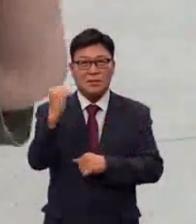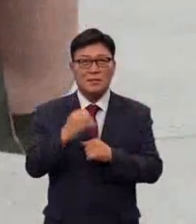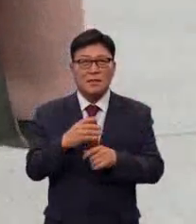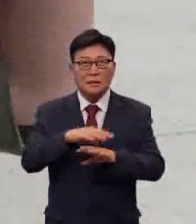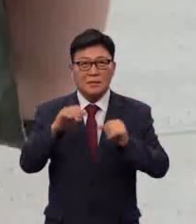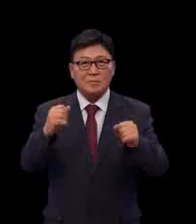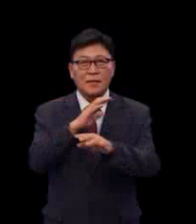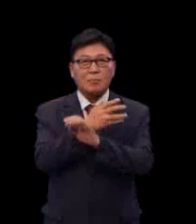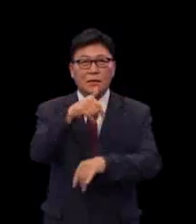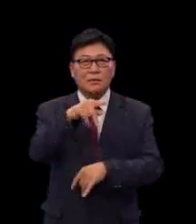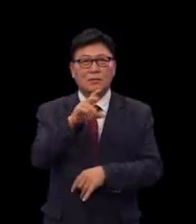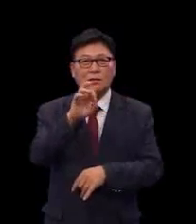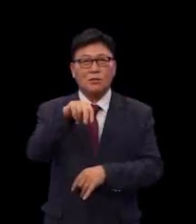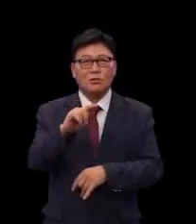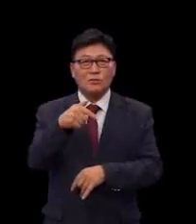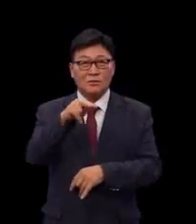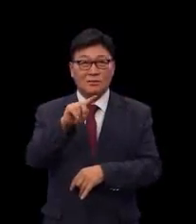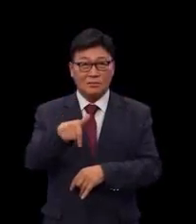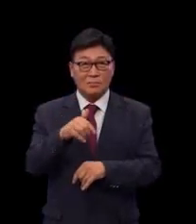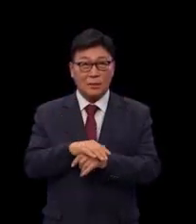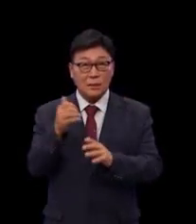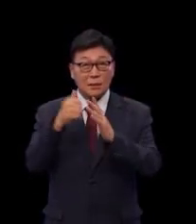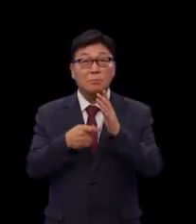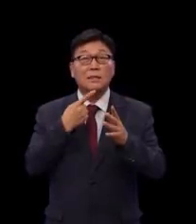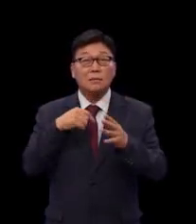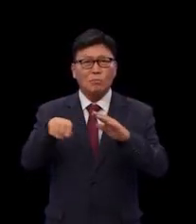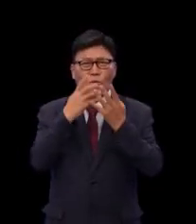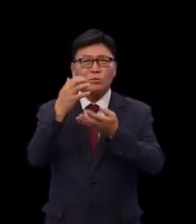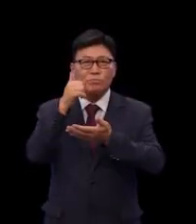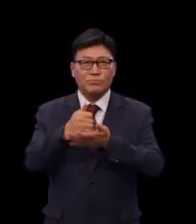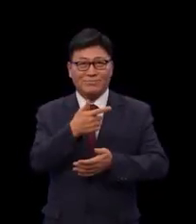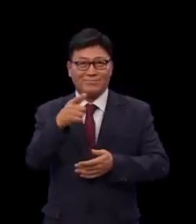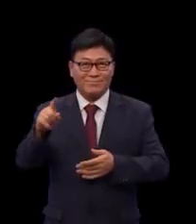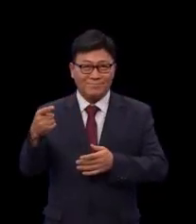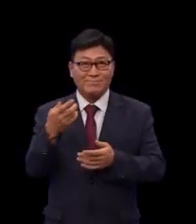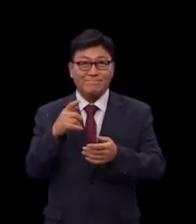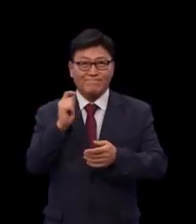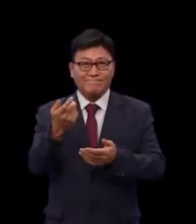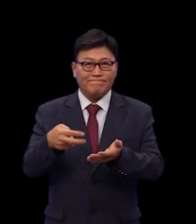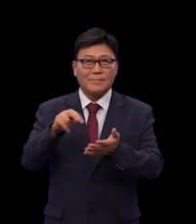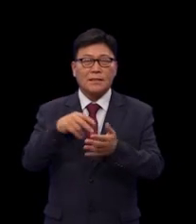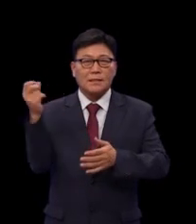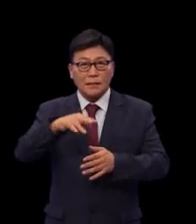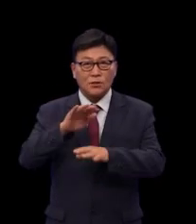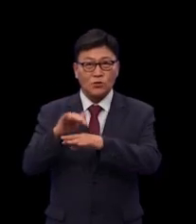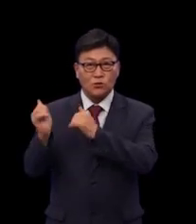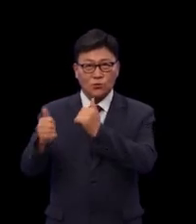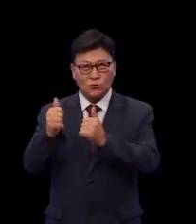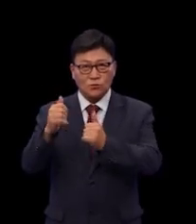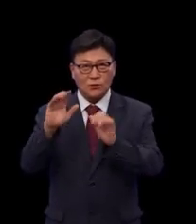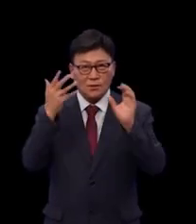화이팅! 네, 안녕하세요. 개그맨 장윤석입니다. 실패를 경험한 모든 분들 꿋꿋이 일어나서